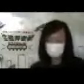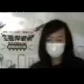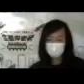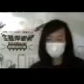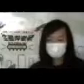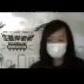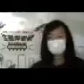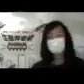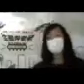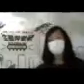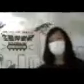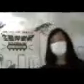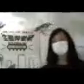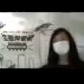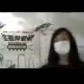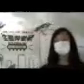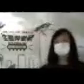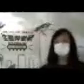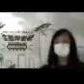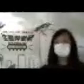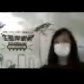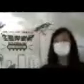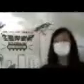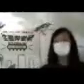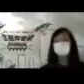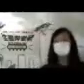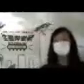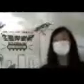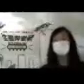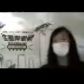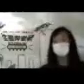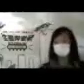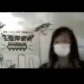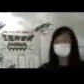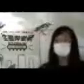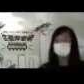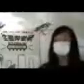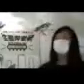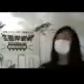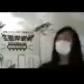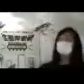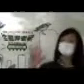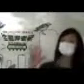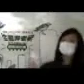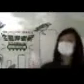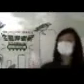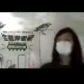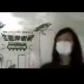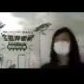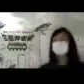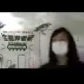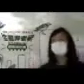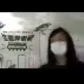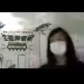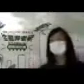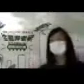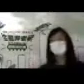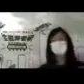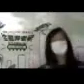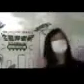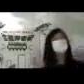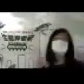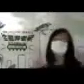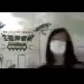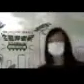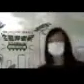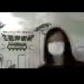好，咁咧實際上面咧，除咗我哋可以享受下樹蔭啊，或者一啲可